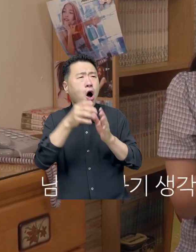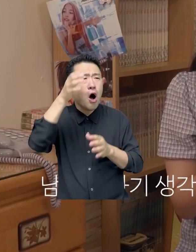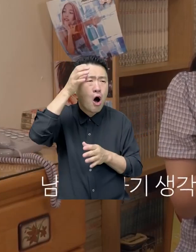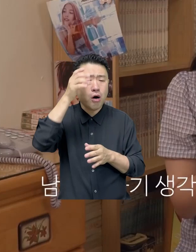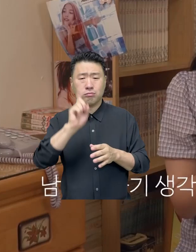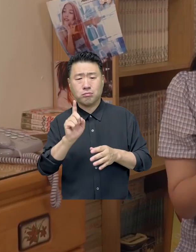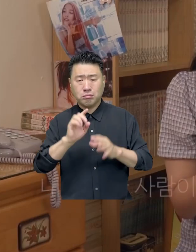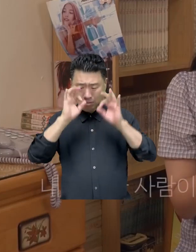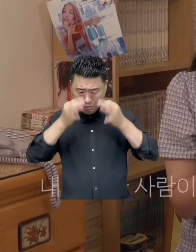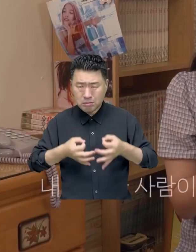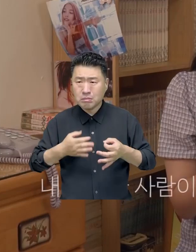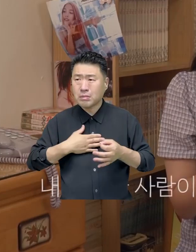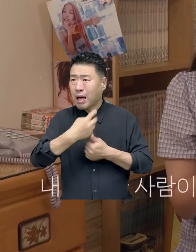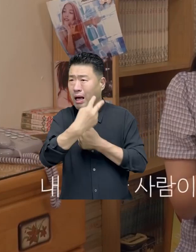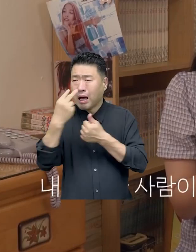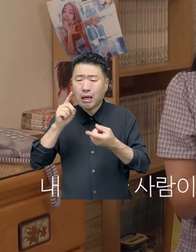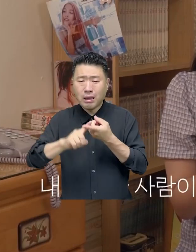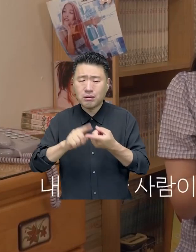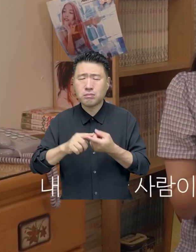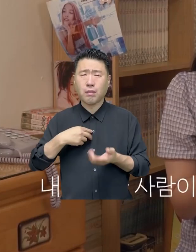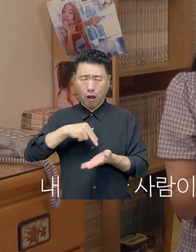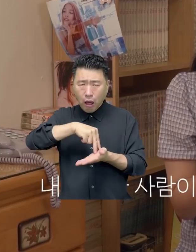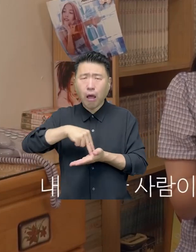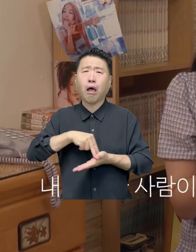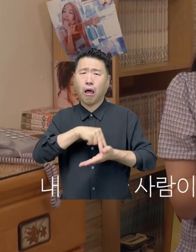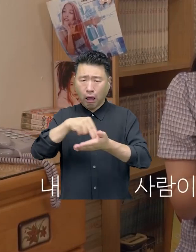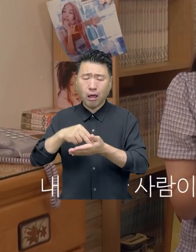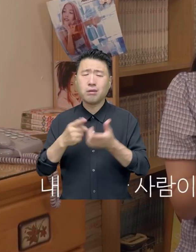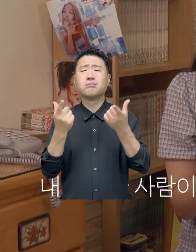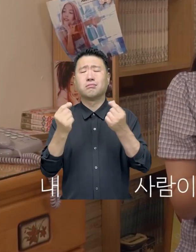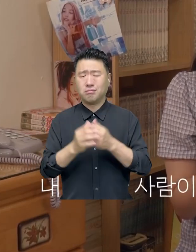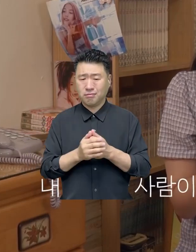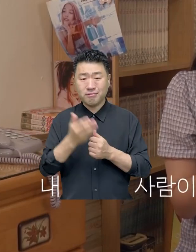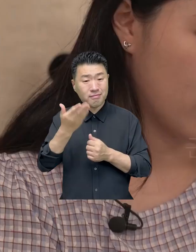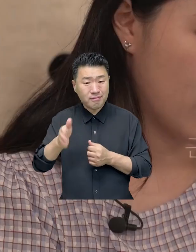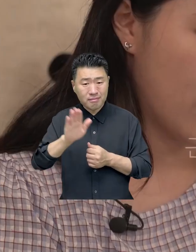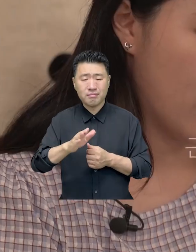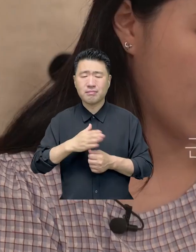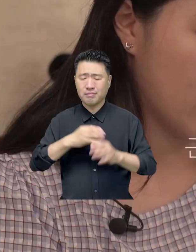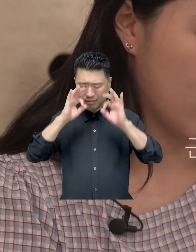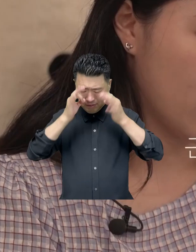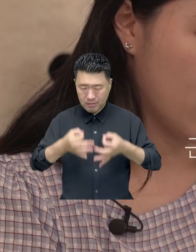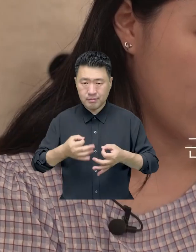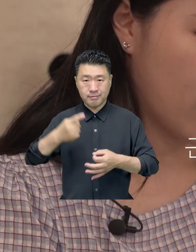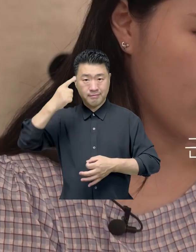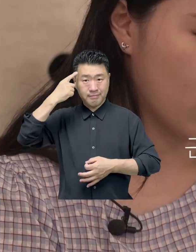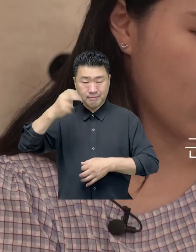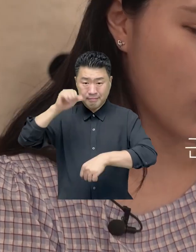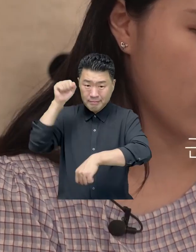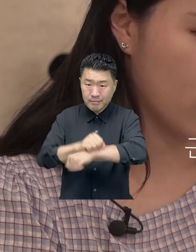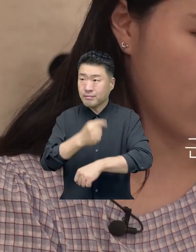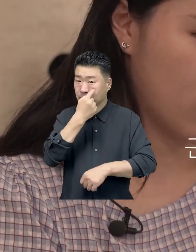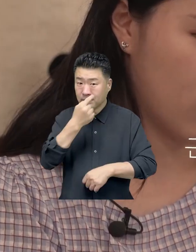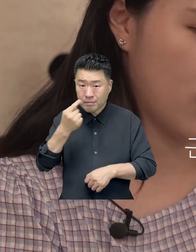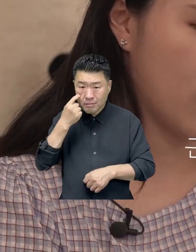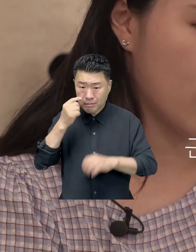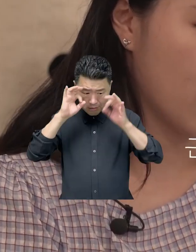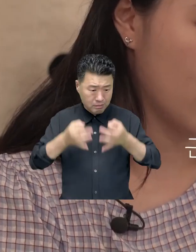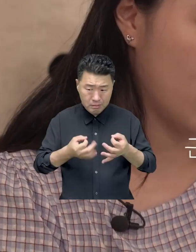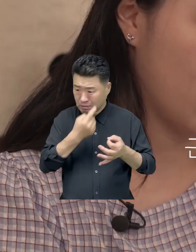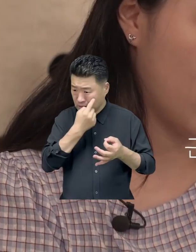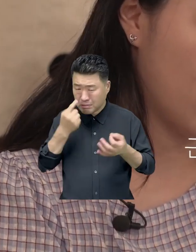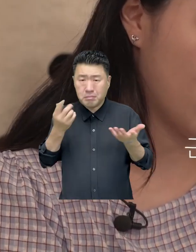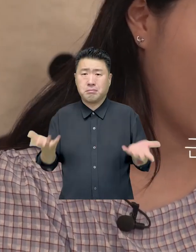생각만 하니까 내 생각하는 사람이 없어서 내가 외로웠던 것 같아. 근데 나 사실 내가 똑똑하다는 증거를